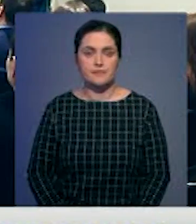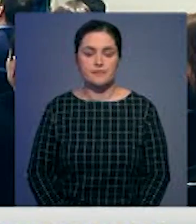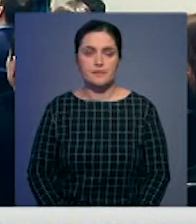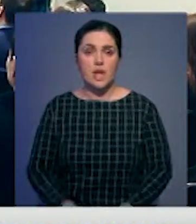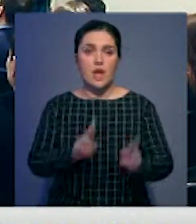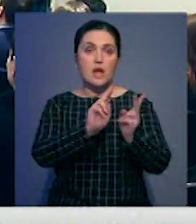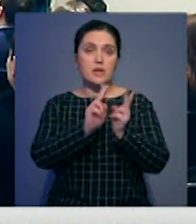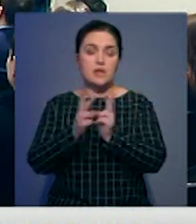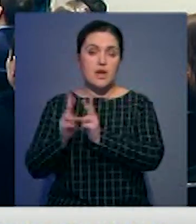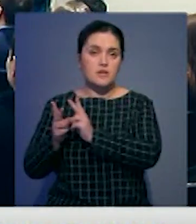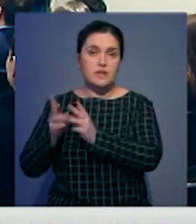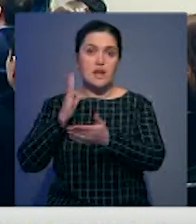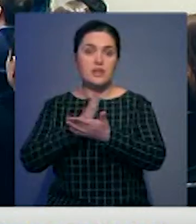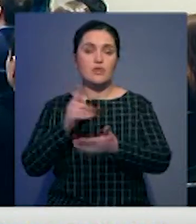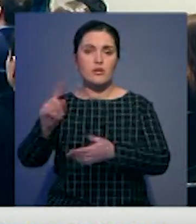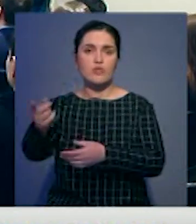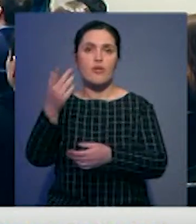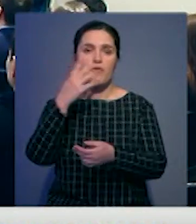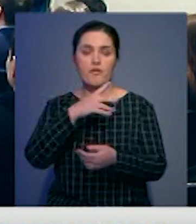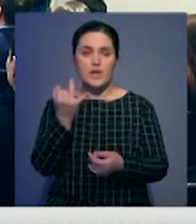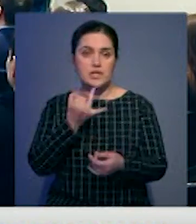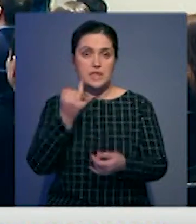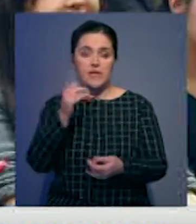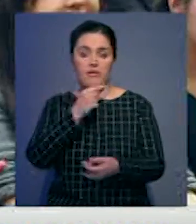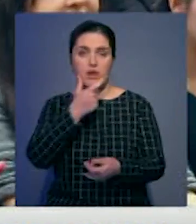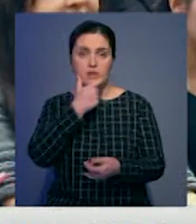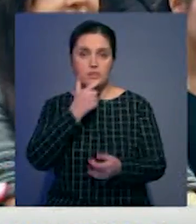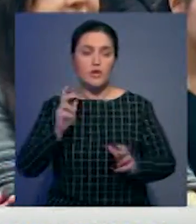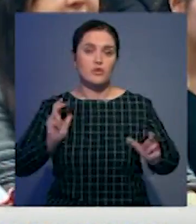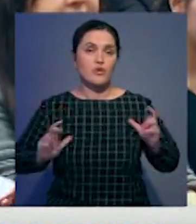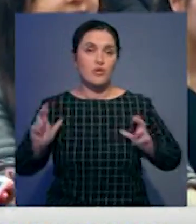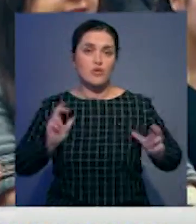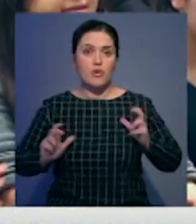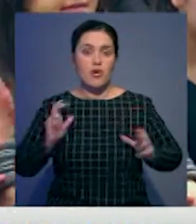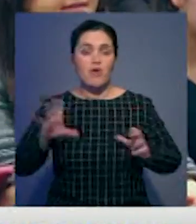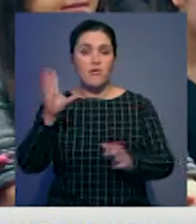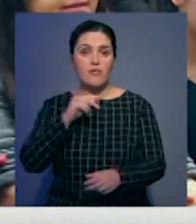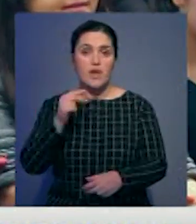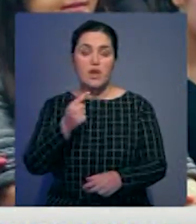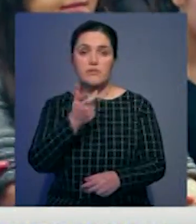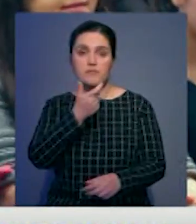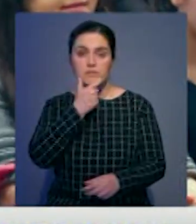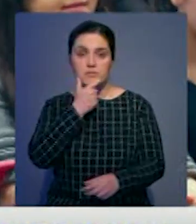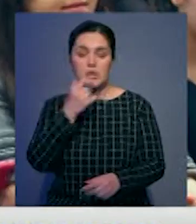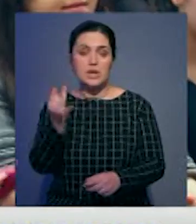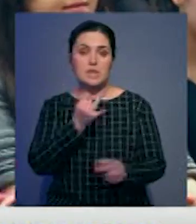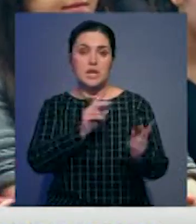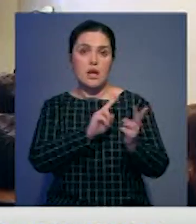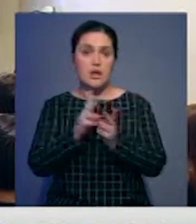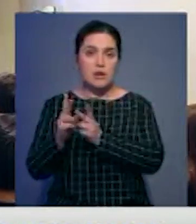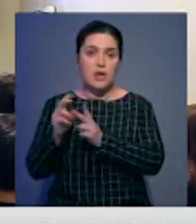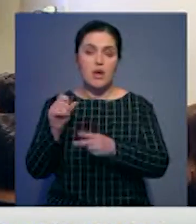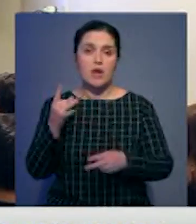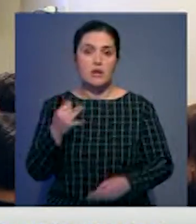Танец «Хамажай» привлек внимание вечно занятых студентов этой «Альма-Матер». Публика притаилась и с интересом наблюдала за движениями Арай